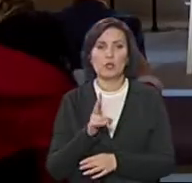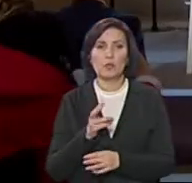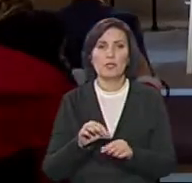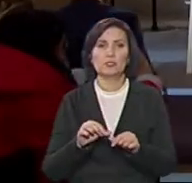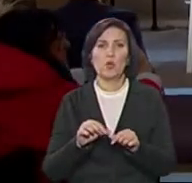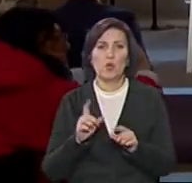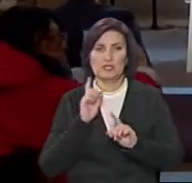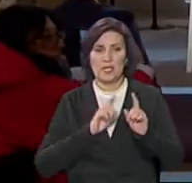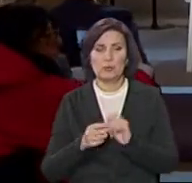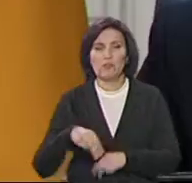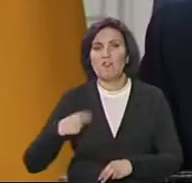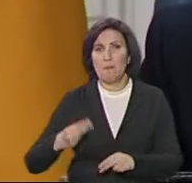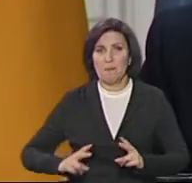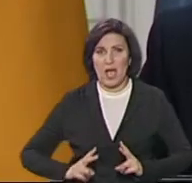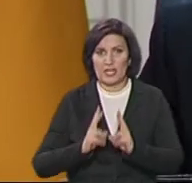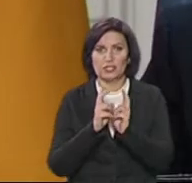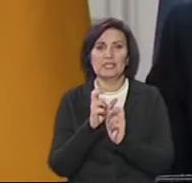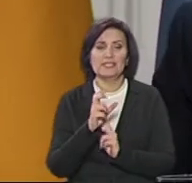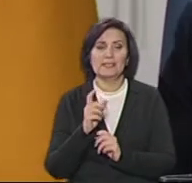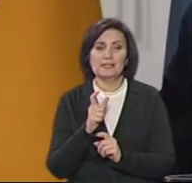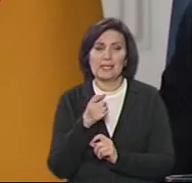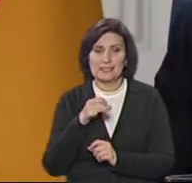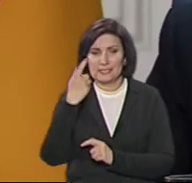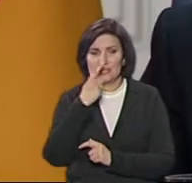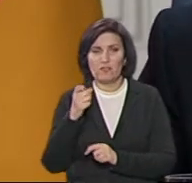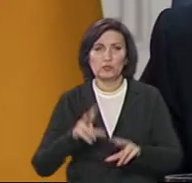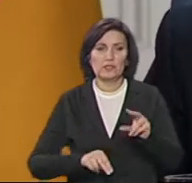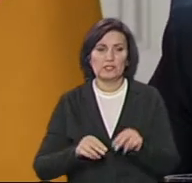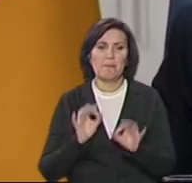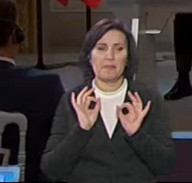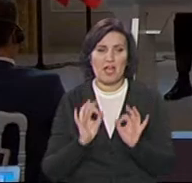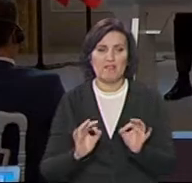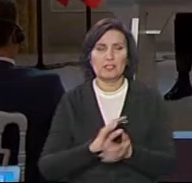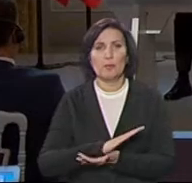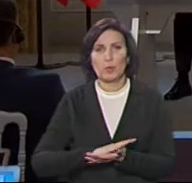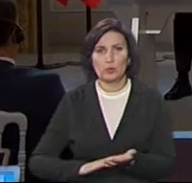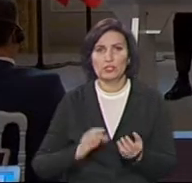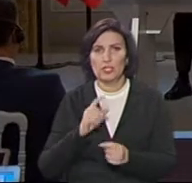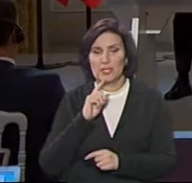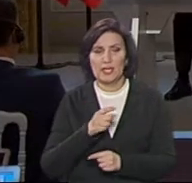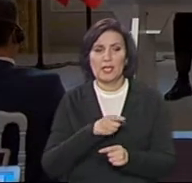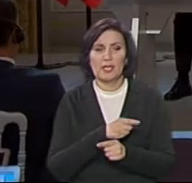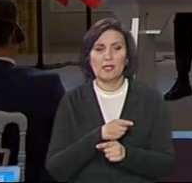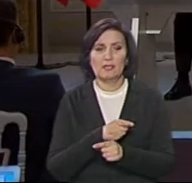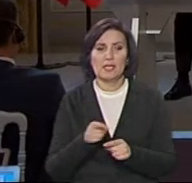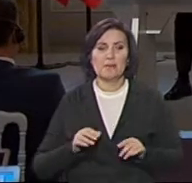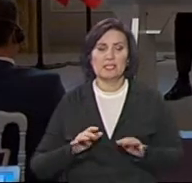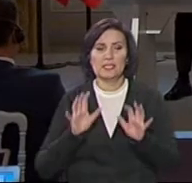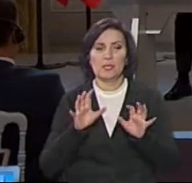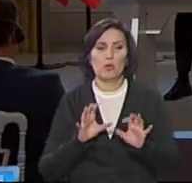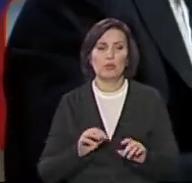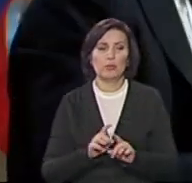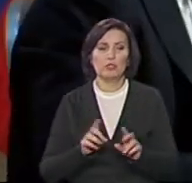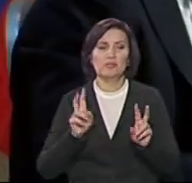То в Парижі Володимир Зеленський заявив, що вважає правильним продовжити ще на рік термін дії закону про особливий